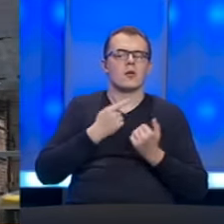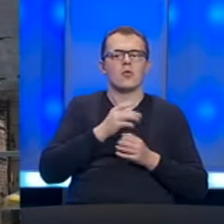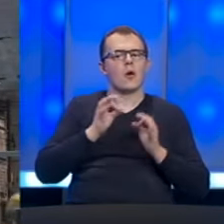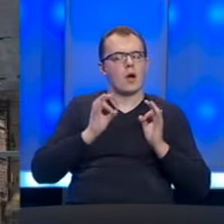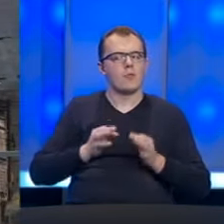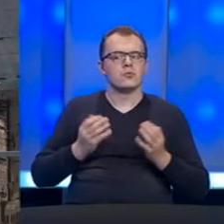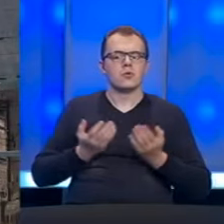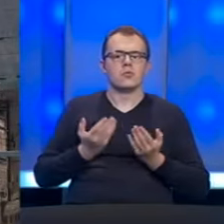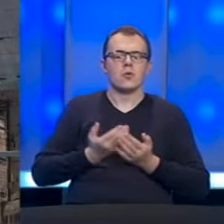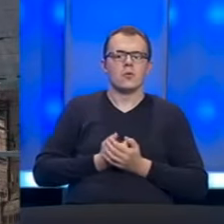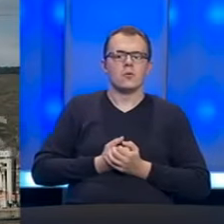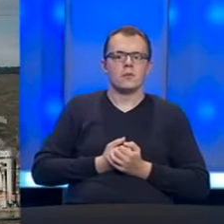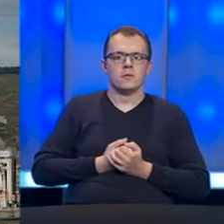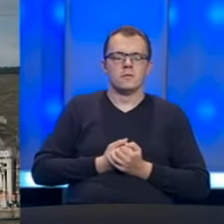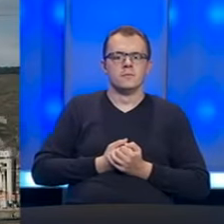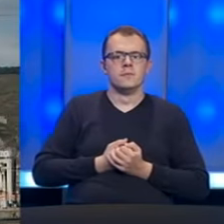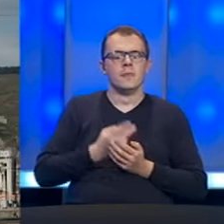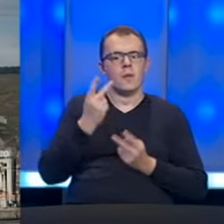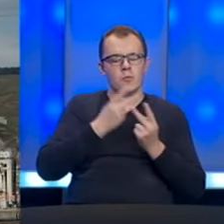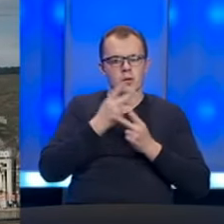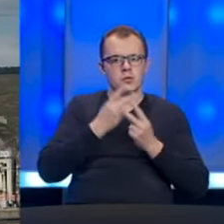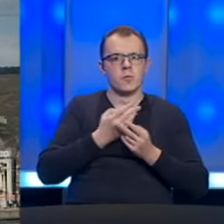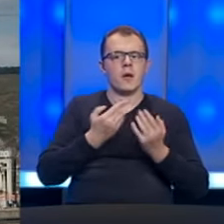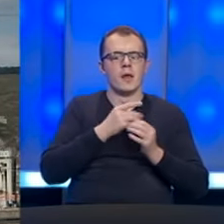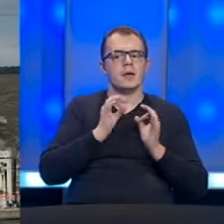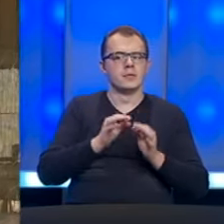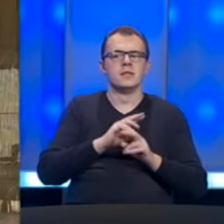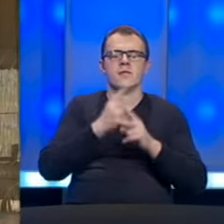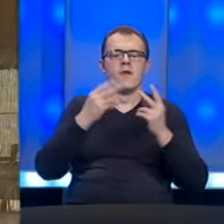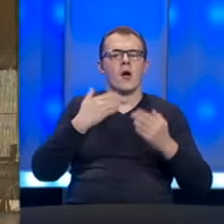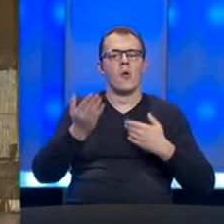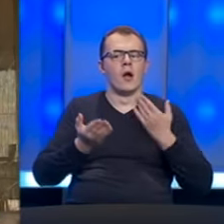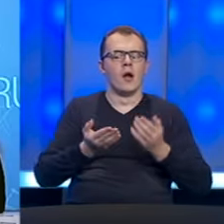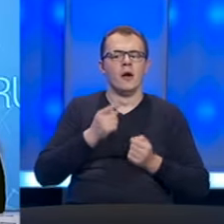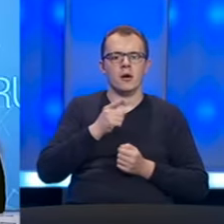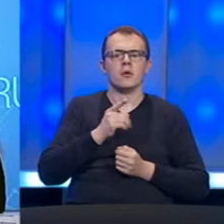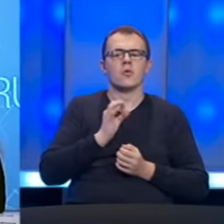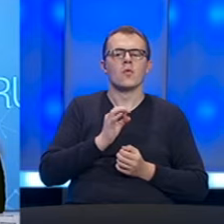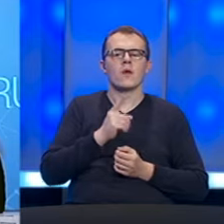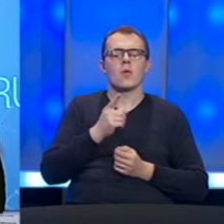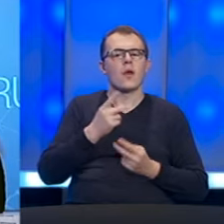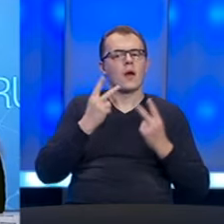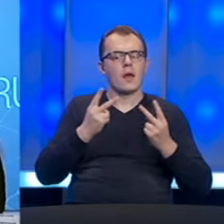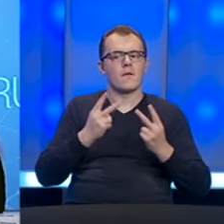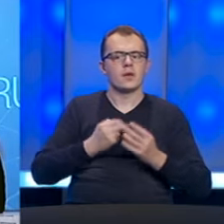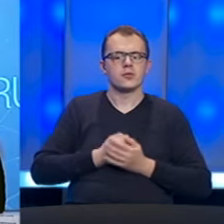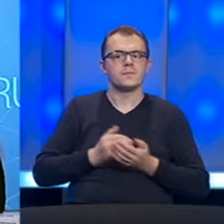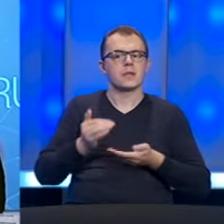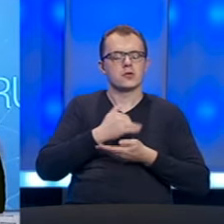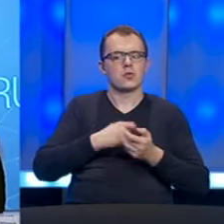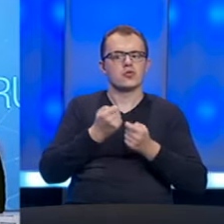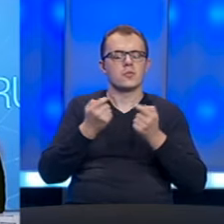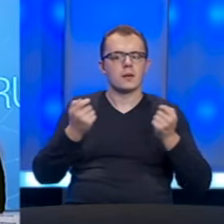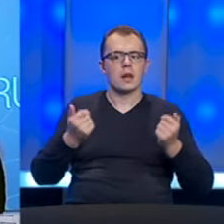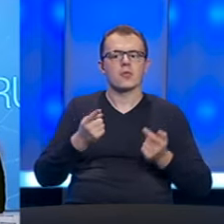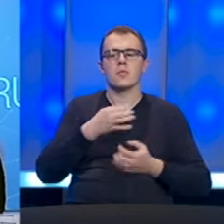apsolutno se podrazumijeva da je za svakoga. Da, i to je, čini se, uvijek ono najbitnije. Iskoristit ću priliku, gospođa